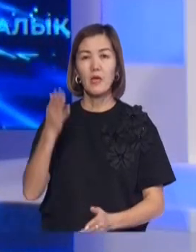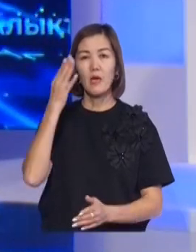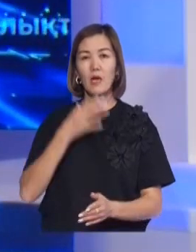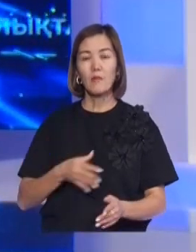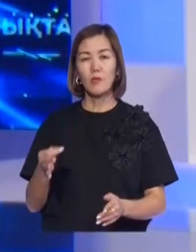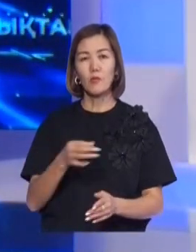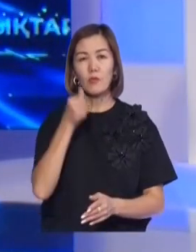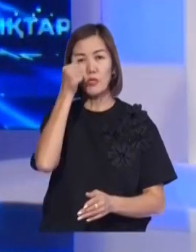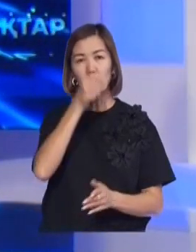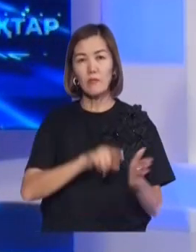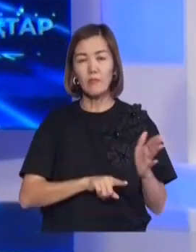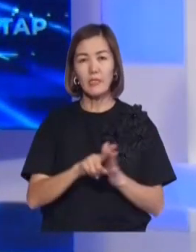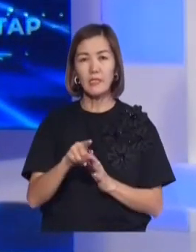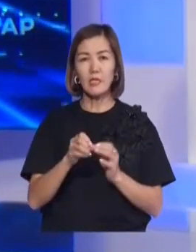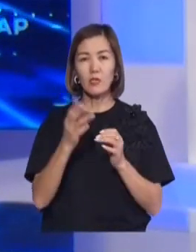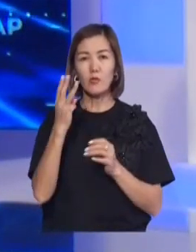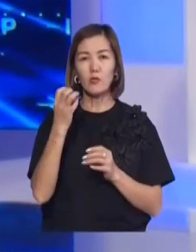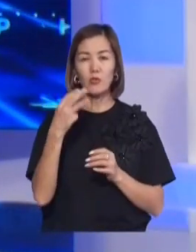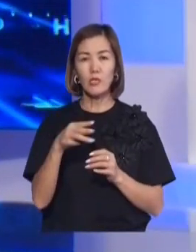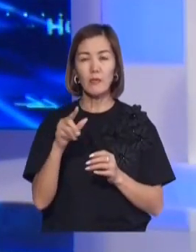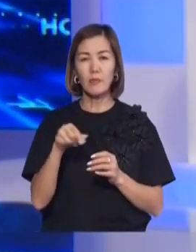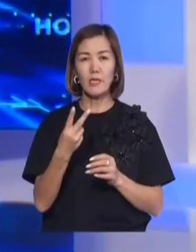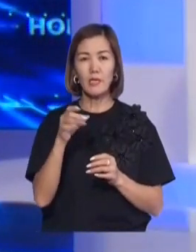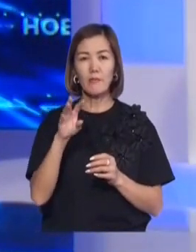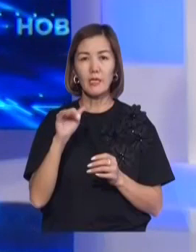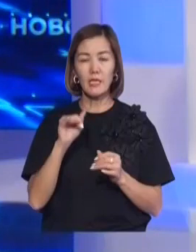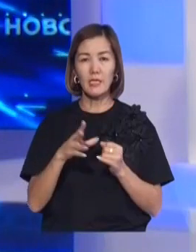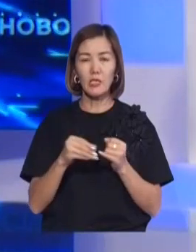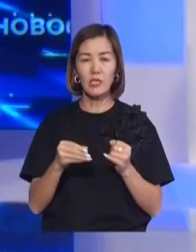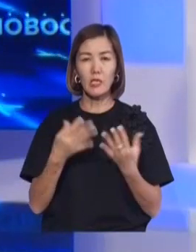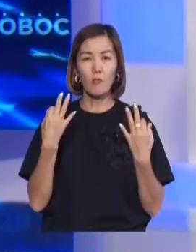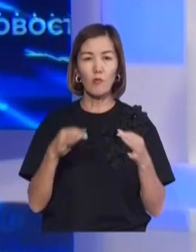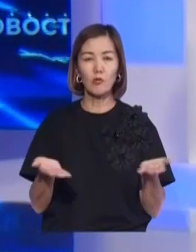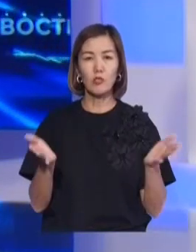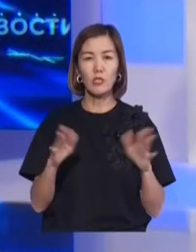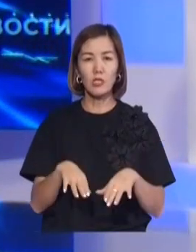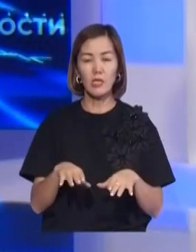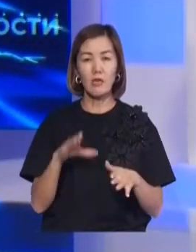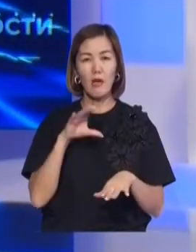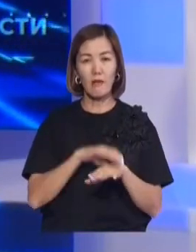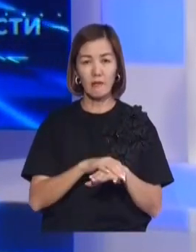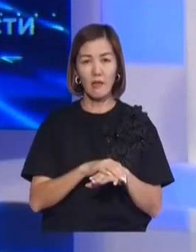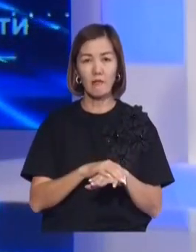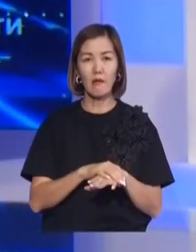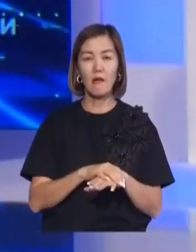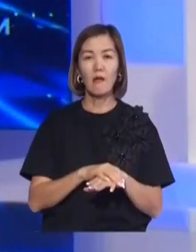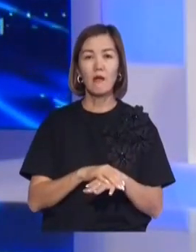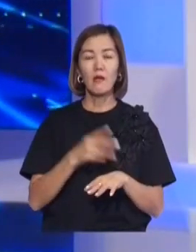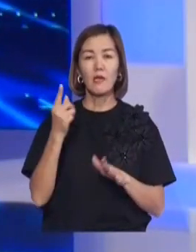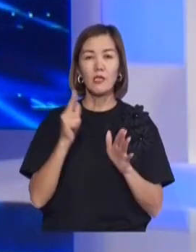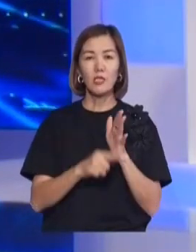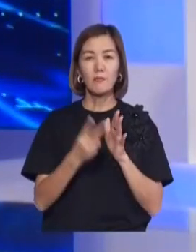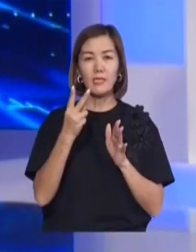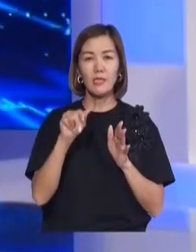Алматы облысында жыл басынан 341 бүтін оннан 2 мың гектар игерілмей жатқан жайылымдық жер анықталды. Оның ішінде 72